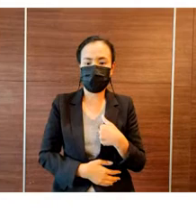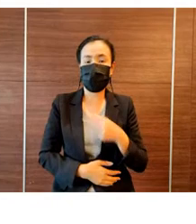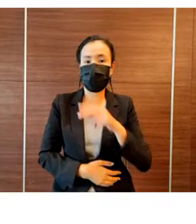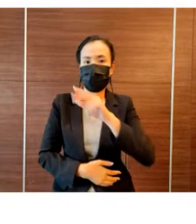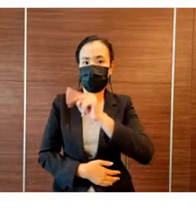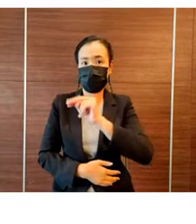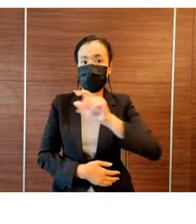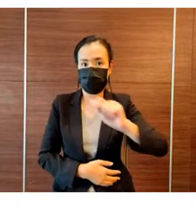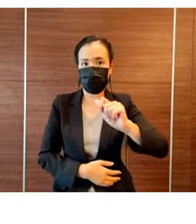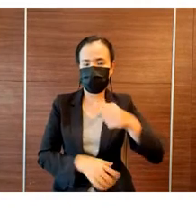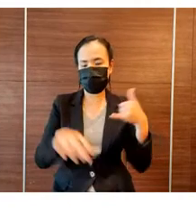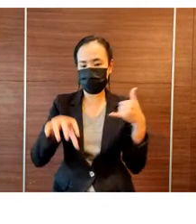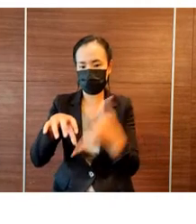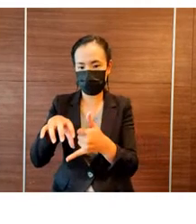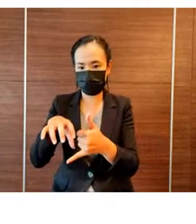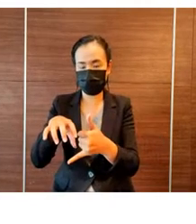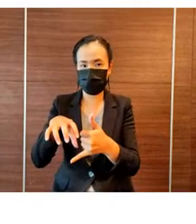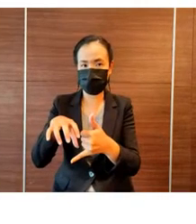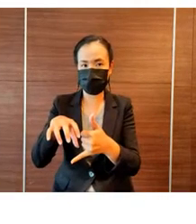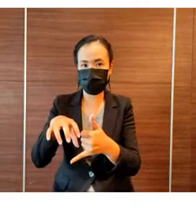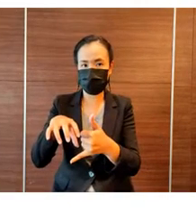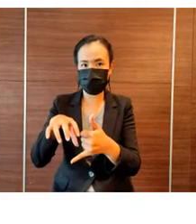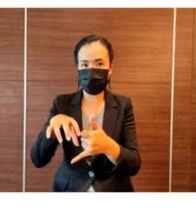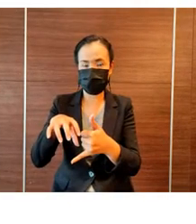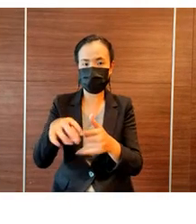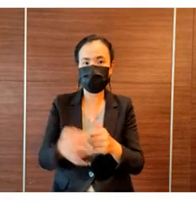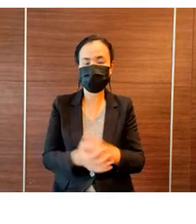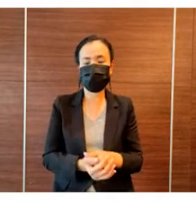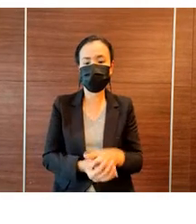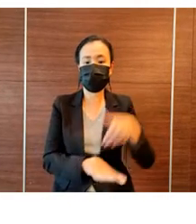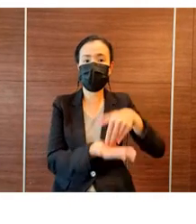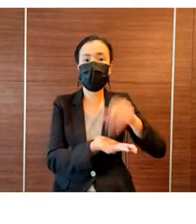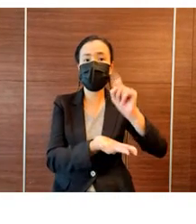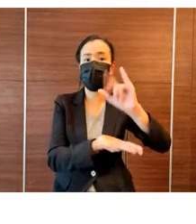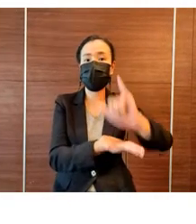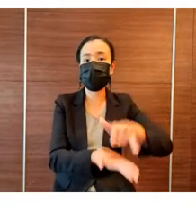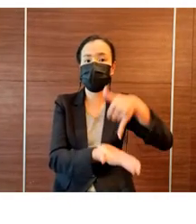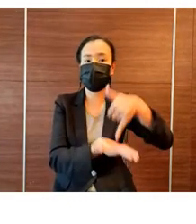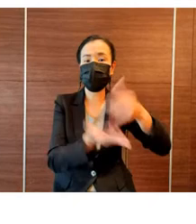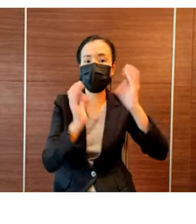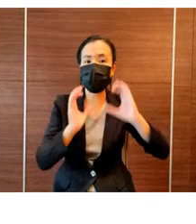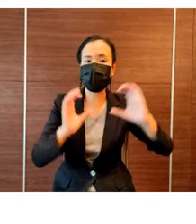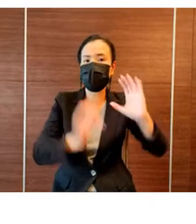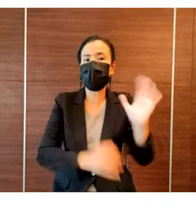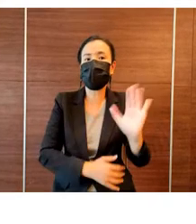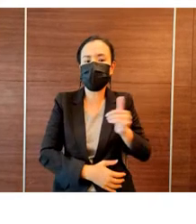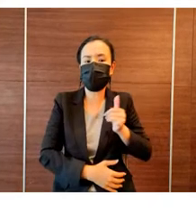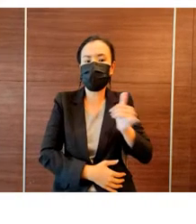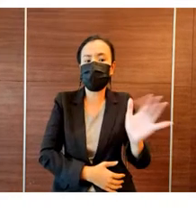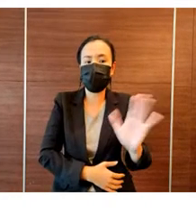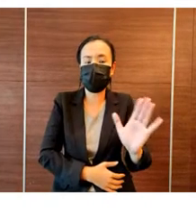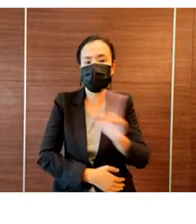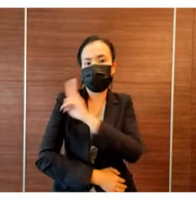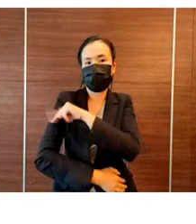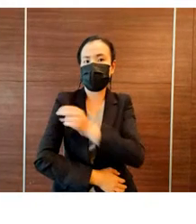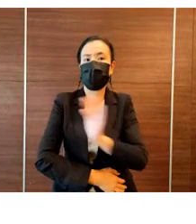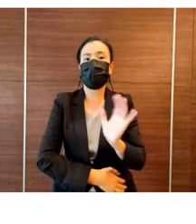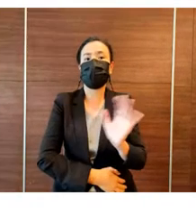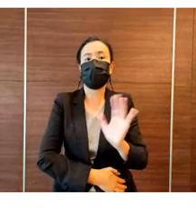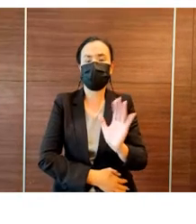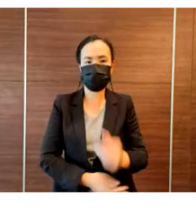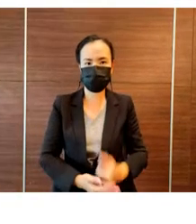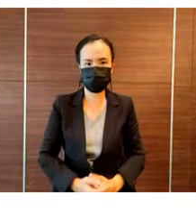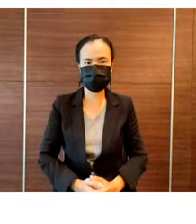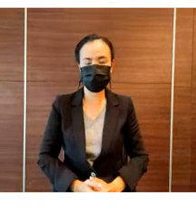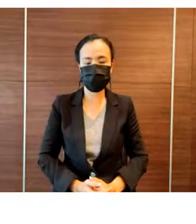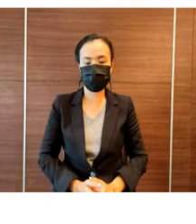NA ไม่ได้เดินเข้าไปที่ศูนย์ที่เป็นเกี่ยวกับทางการแพทย ์ค่ะโอเ